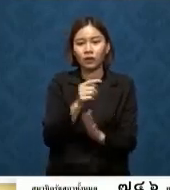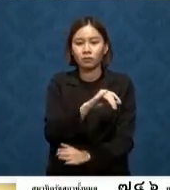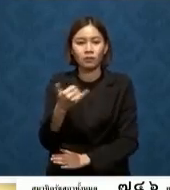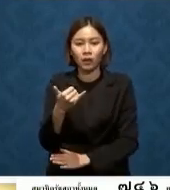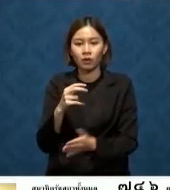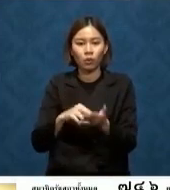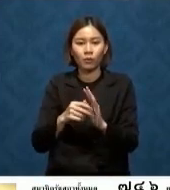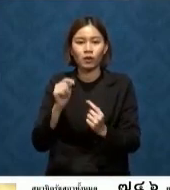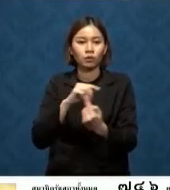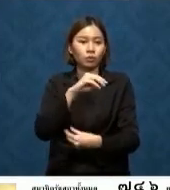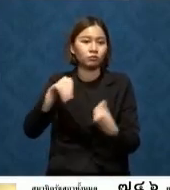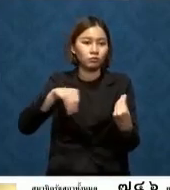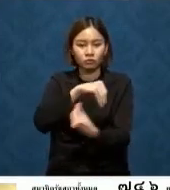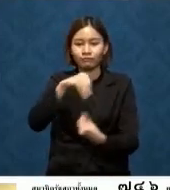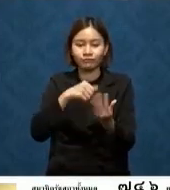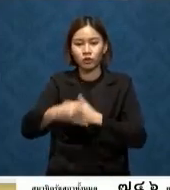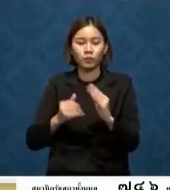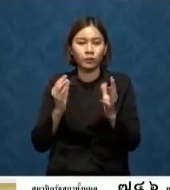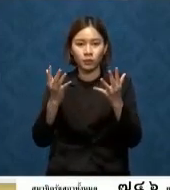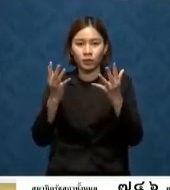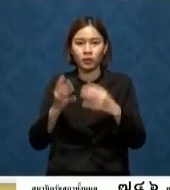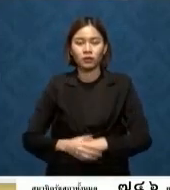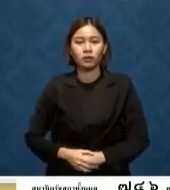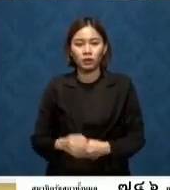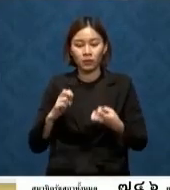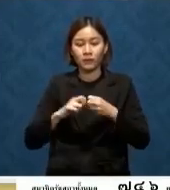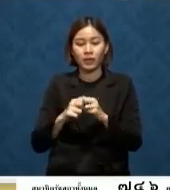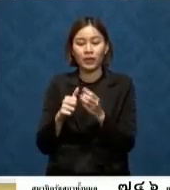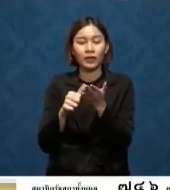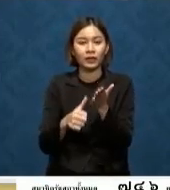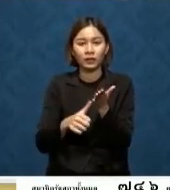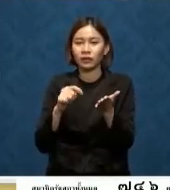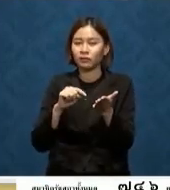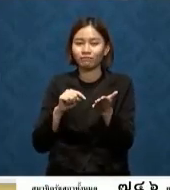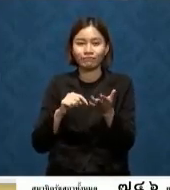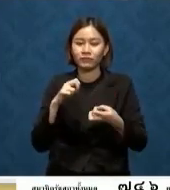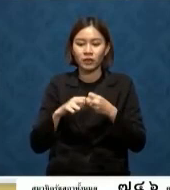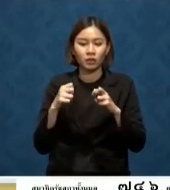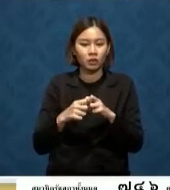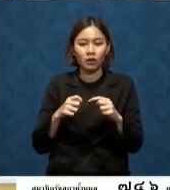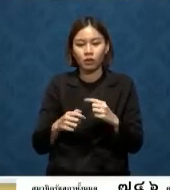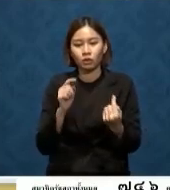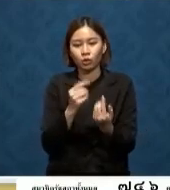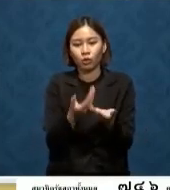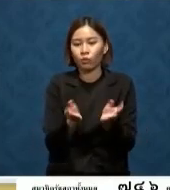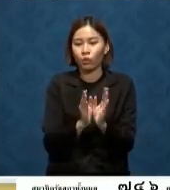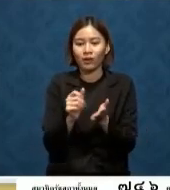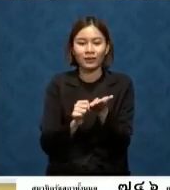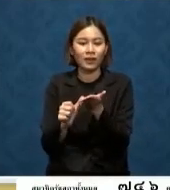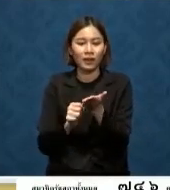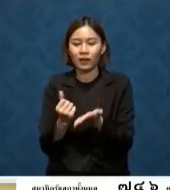ำให้ตกอยู่ในวังวนของการเป็นหนี้ปัญหาหนี้สินจึงยังรุมเร้าครัวเรือนยากที่จะแก้ไขเยียวย